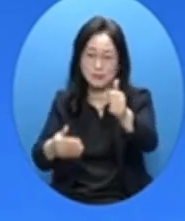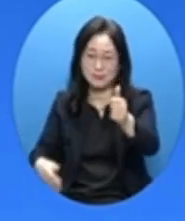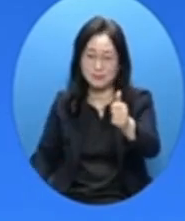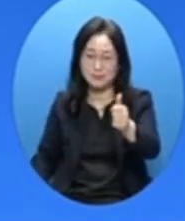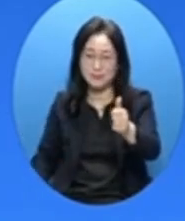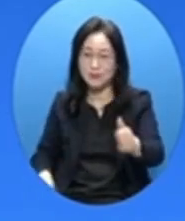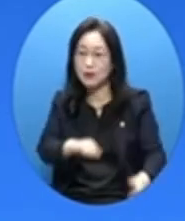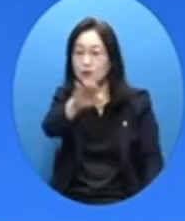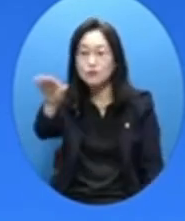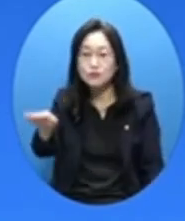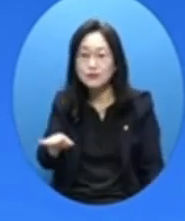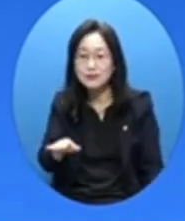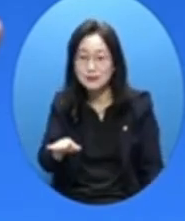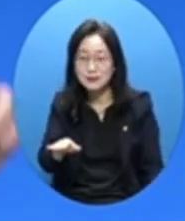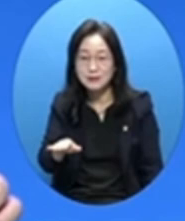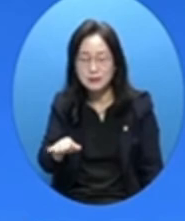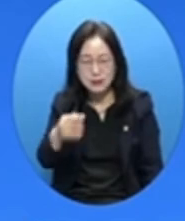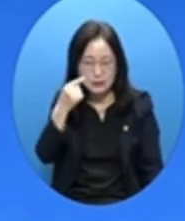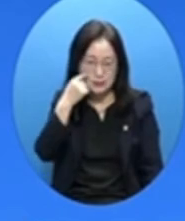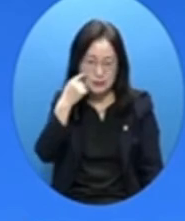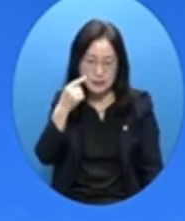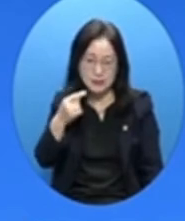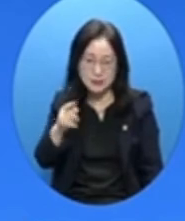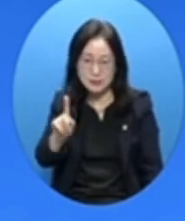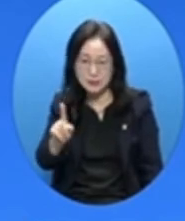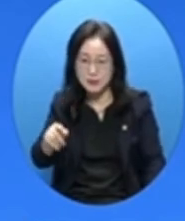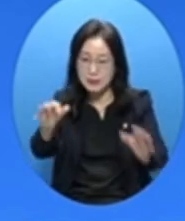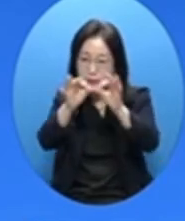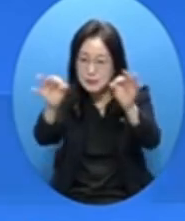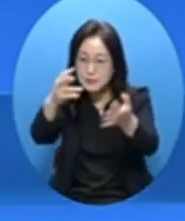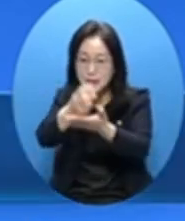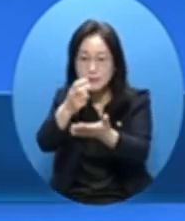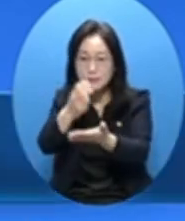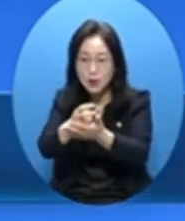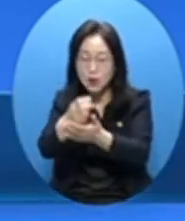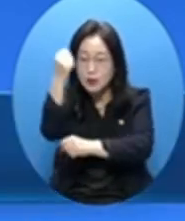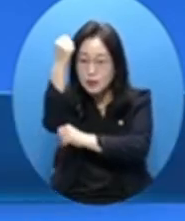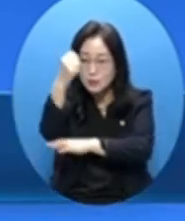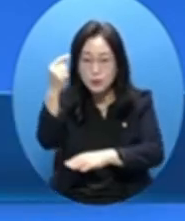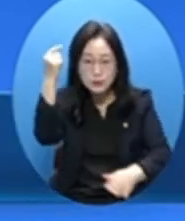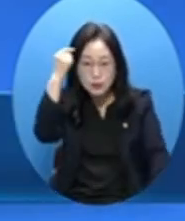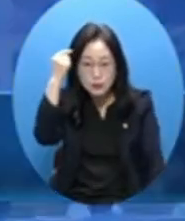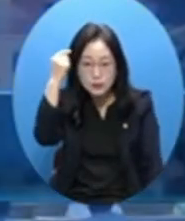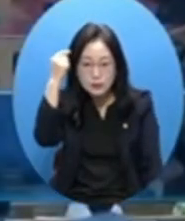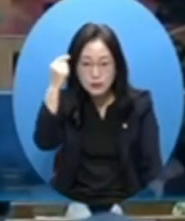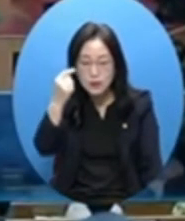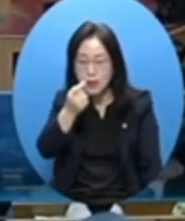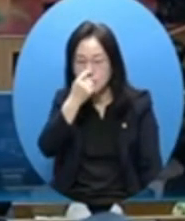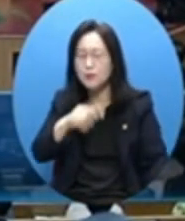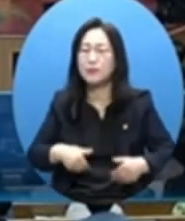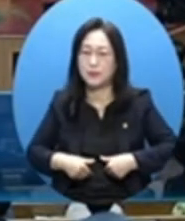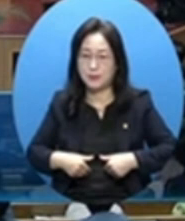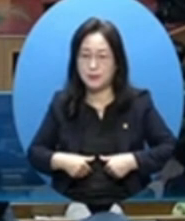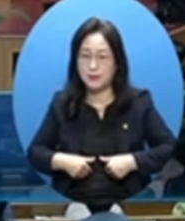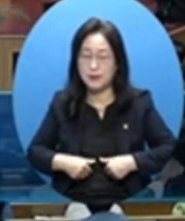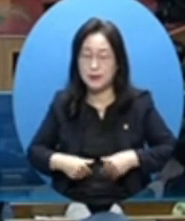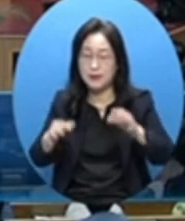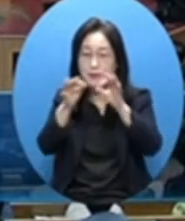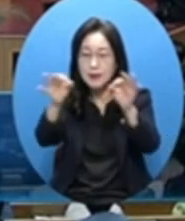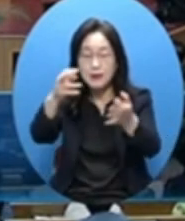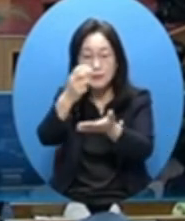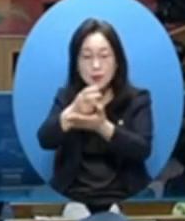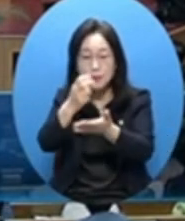우리는 무엇보다 먼저이 십계명의 근본 정신이 무엇인지를 알아야 합니다 계명의 근본